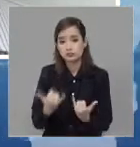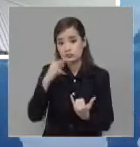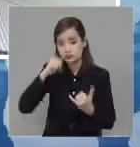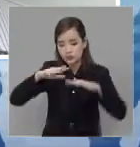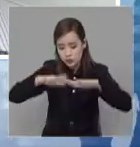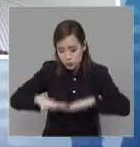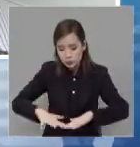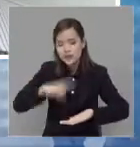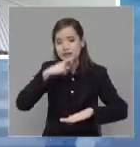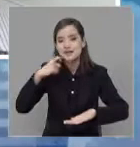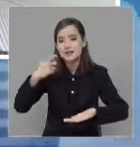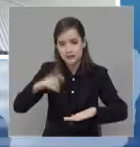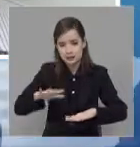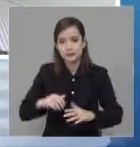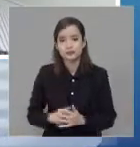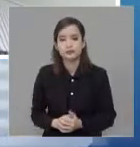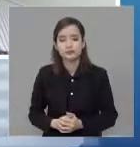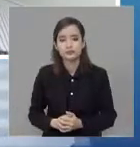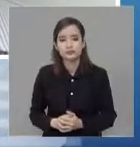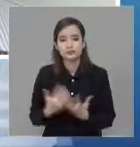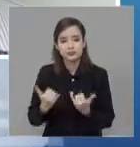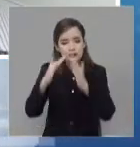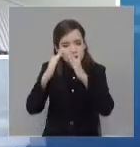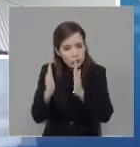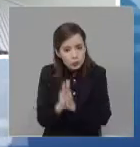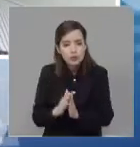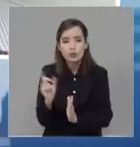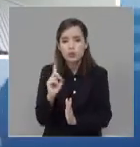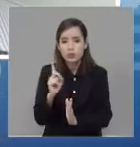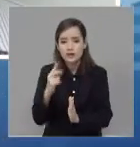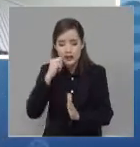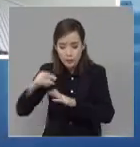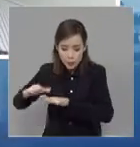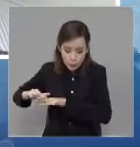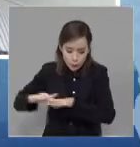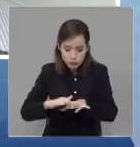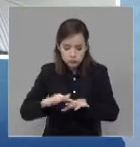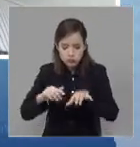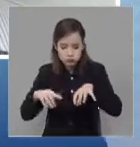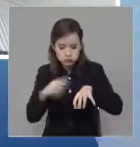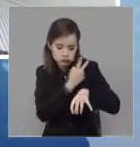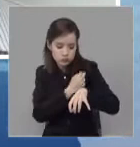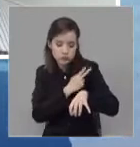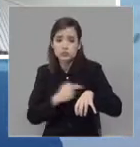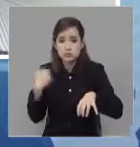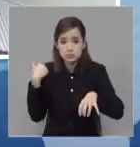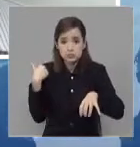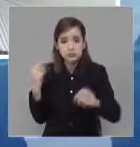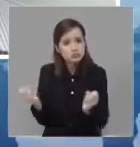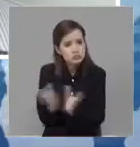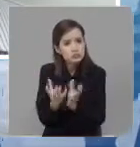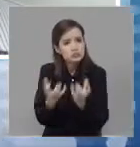ครับ ค่ะตอนนี้ภาพรวมค่ะน้ำได้เข้าไปในตัวอาคารหรือไม่คะแล้วก็มีส่งผลกระทบกับเครื่องมือแพทย์หรือไม่คะท่าน